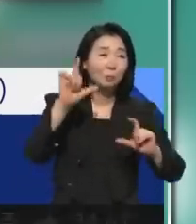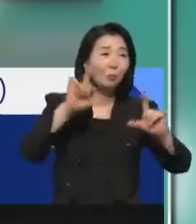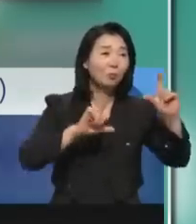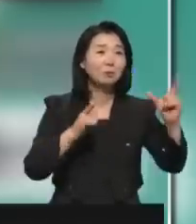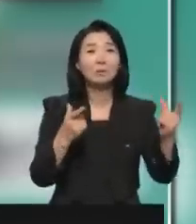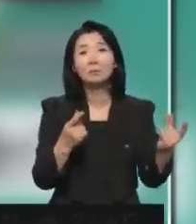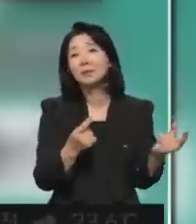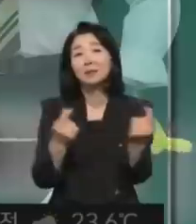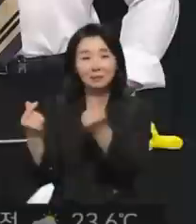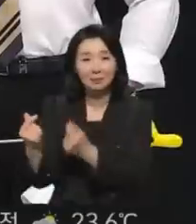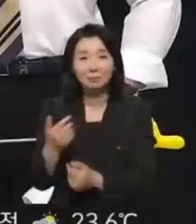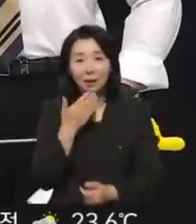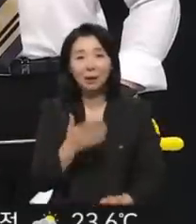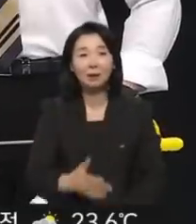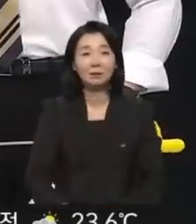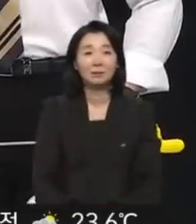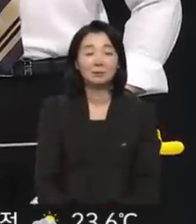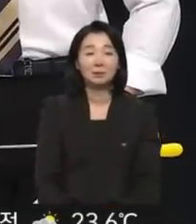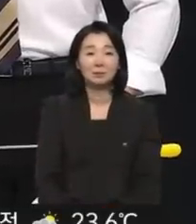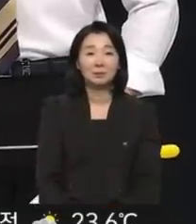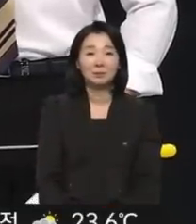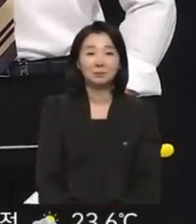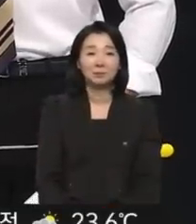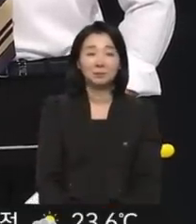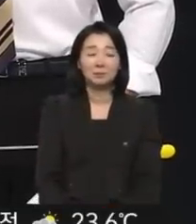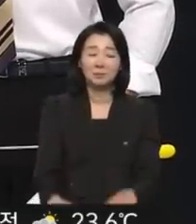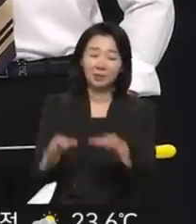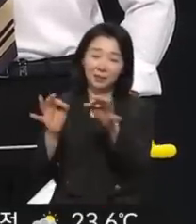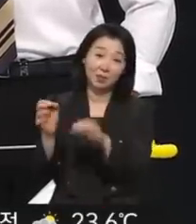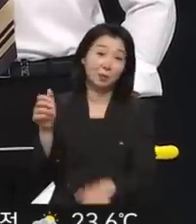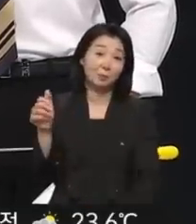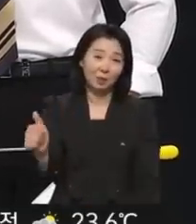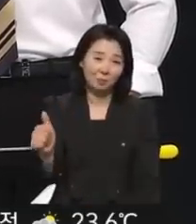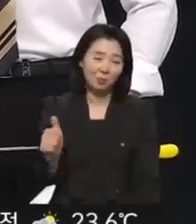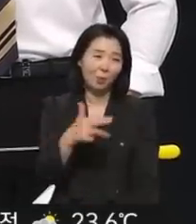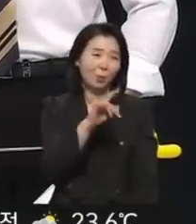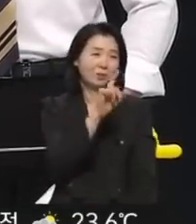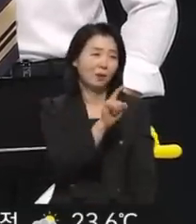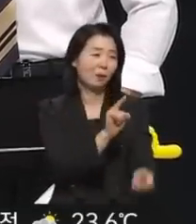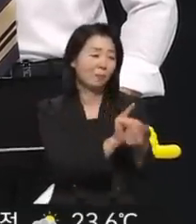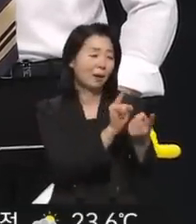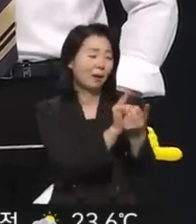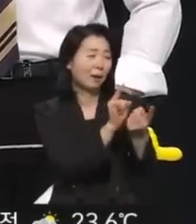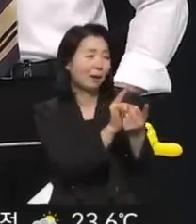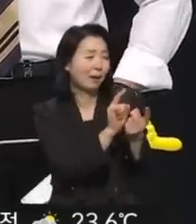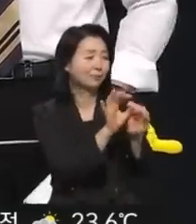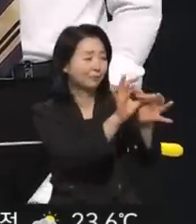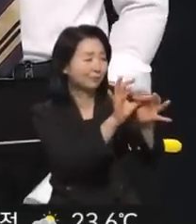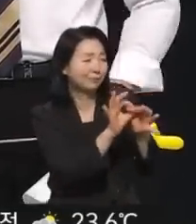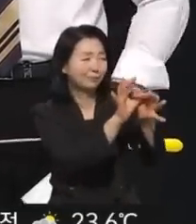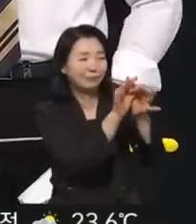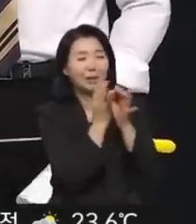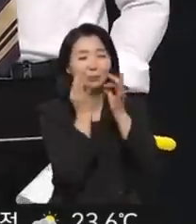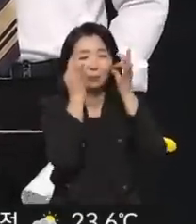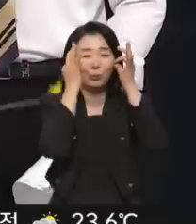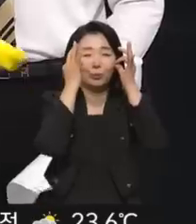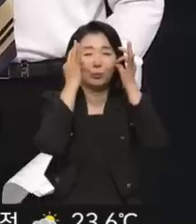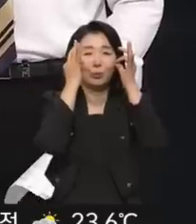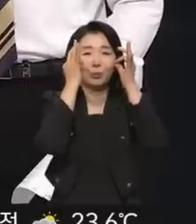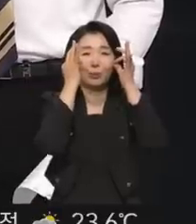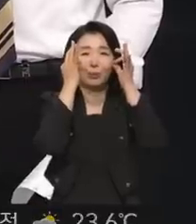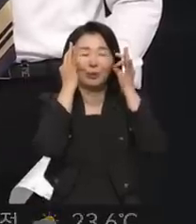거거든요. 김 대표는 이 천 위원장과 만나기 위해 여러 채널로 연락을 취하고 있는 것으로 알려졌는데요.